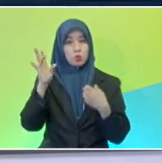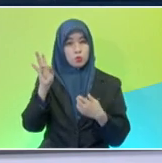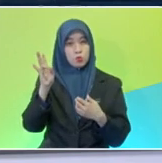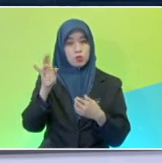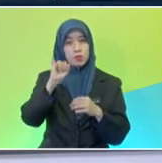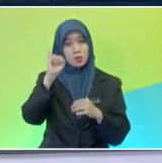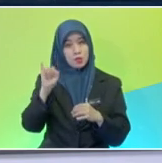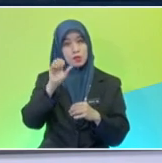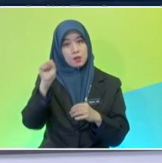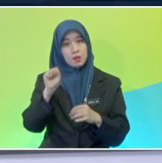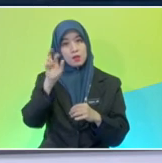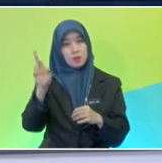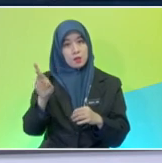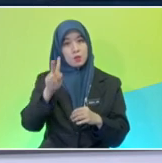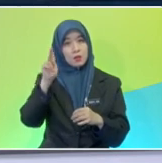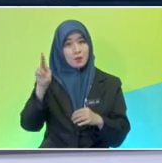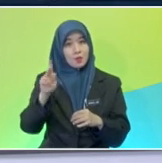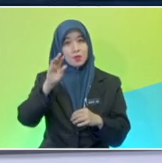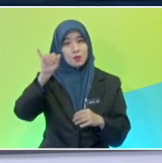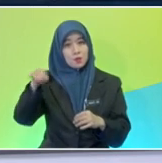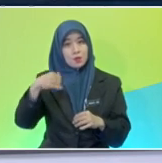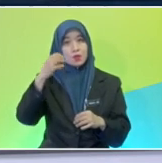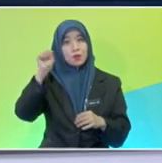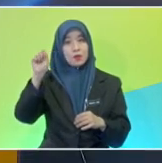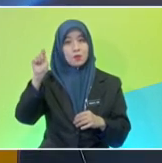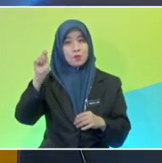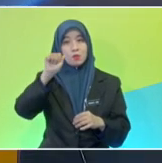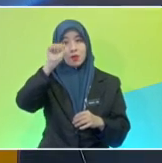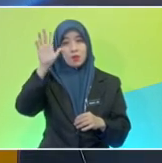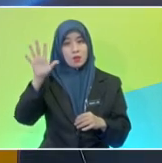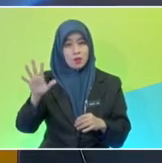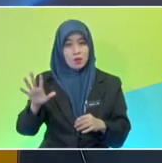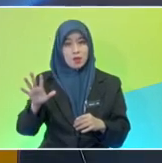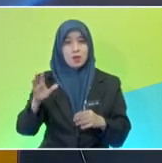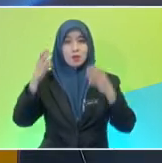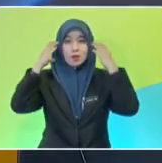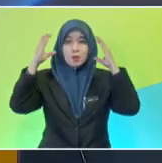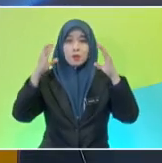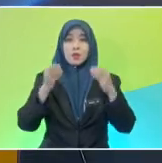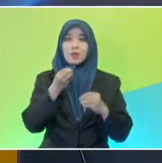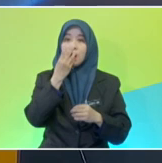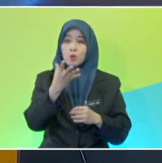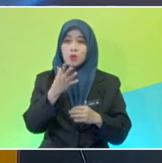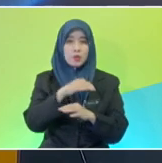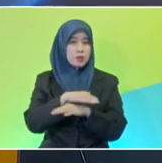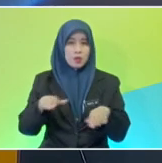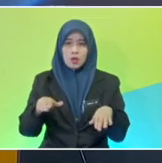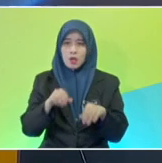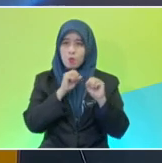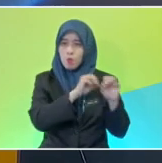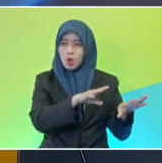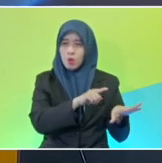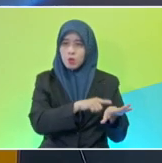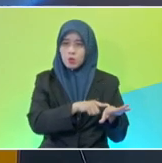Rabu, Kamis, Jumaat, Sabtu dan juga Ahad. Jadi cikgu nak buat pesanan kat sini. Kita jangan bazirkan waktu.